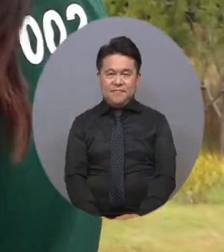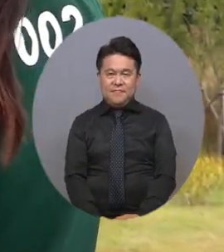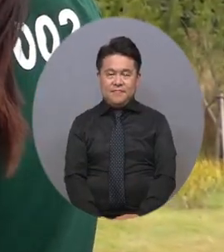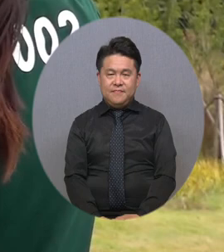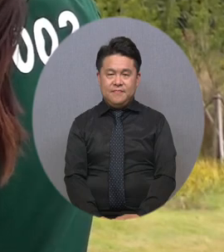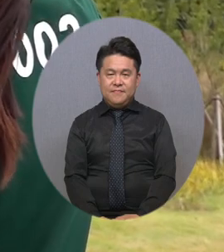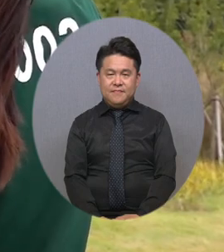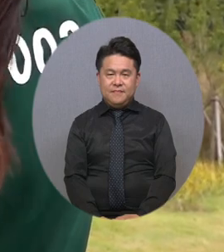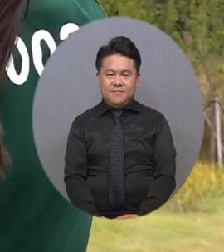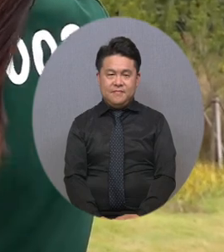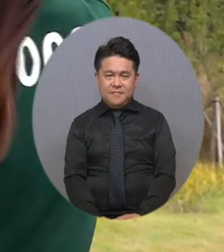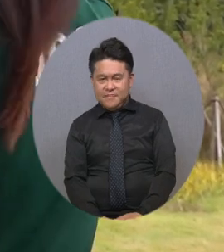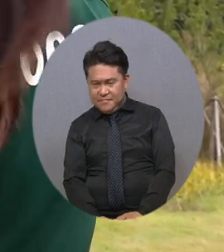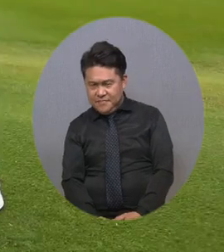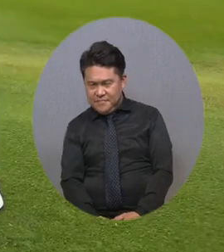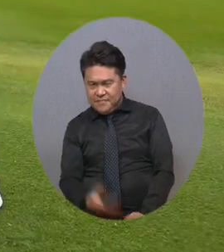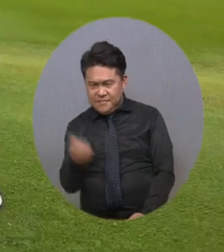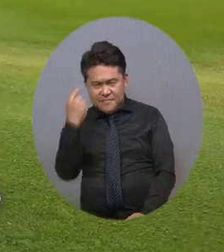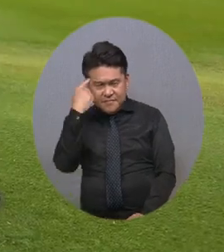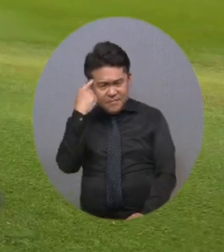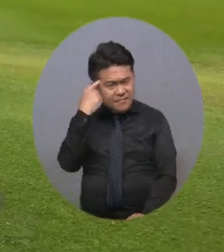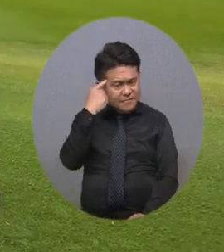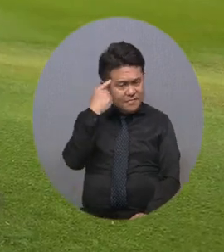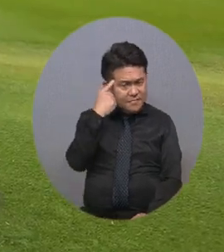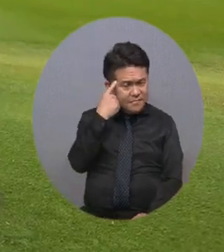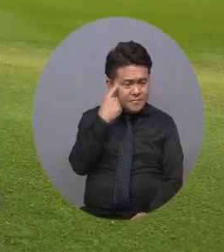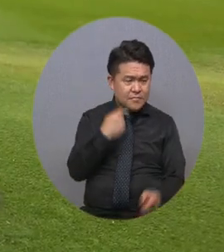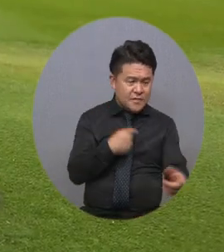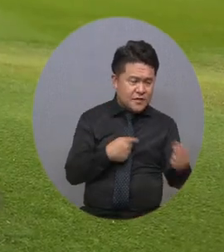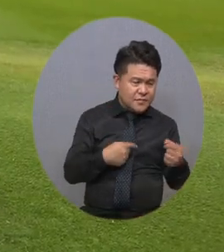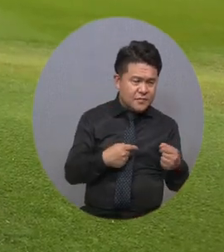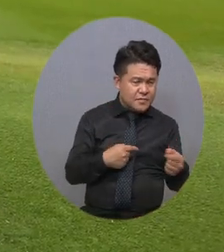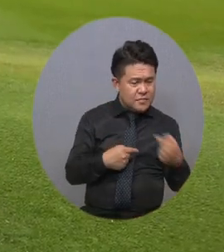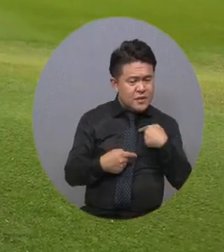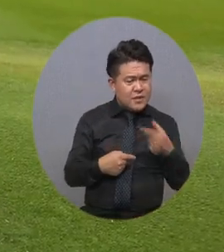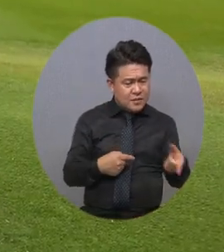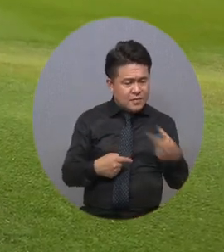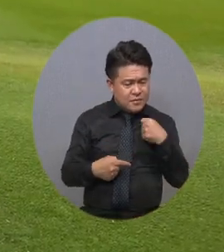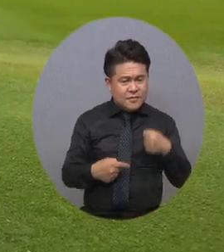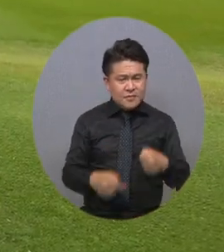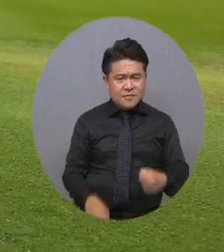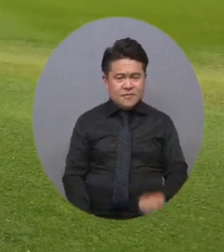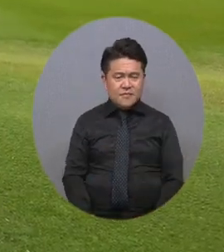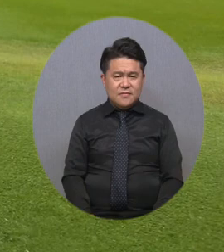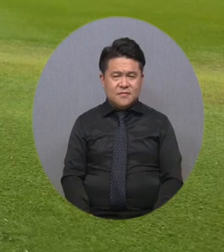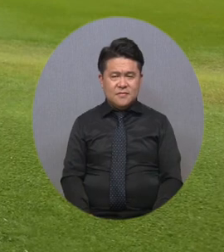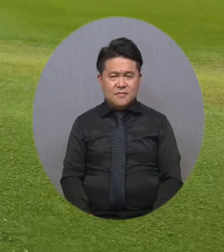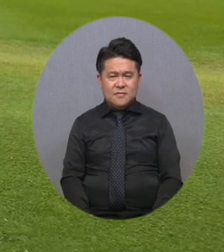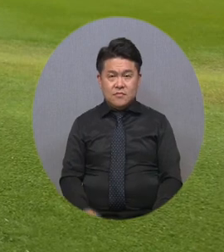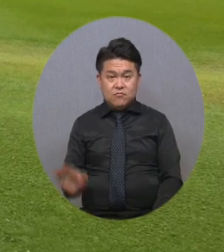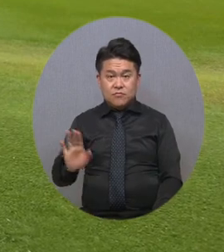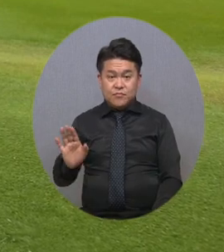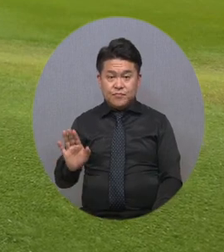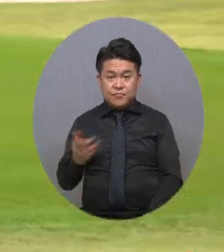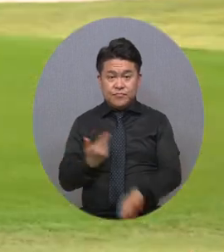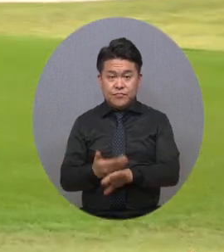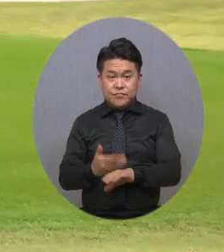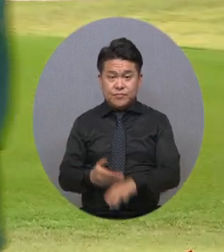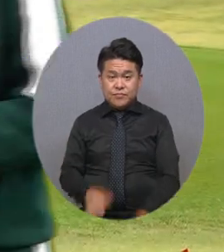그걸 왜 잡고 있죠? 고른 것 같아요. 제가 고를 건데요. 아, 진짜요? 네. 아니에요. 아니 이건 것 같은데?